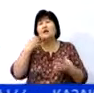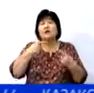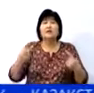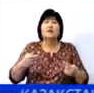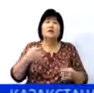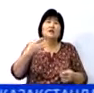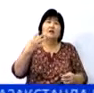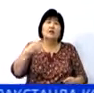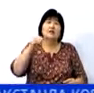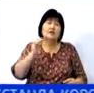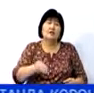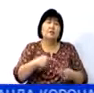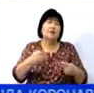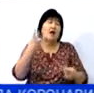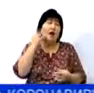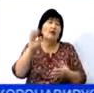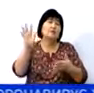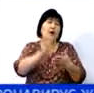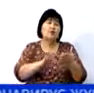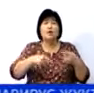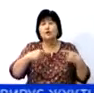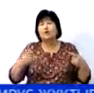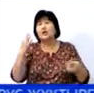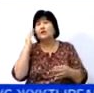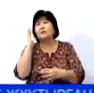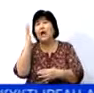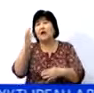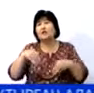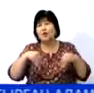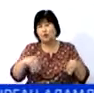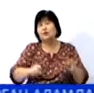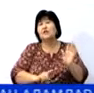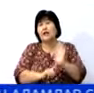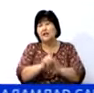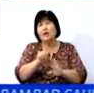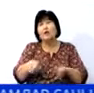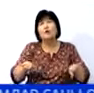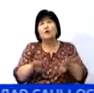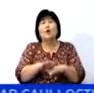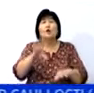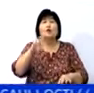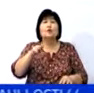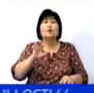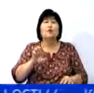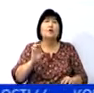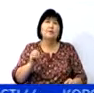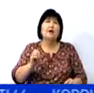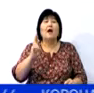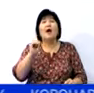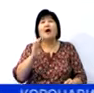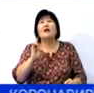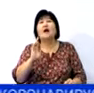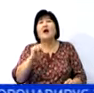дана алма, жүзім түрлі жеміс ағаштарын отырғызу жүргізілді. Оған қоса Сұлтөбе және Қарғалы елді мекендерінде жеке